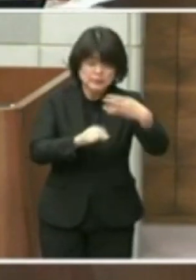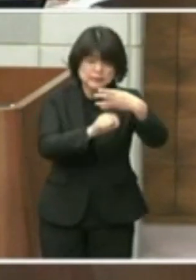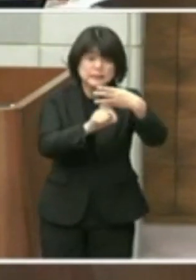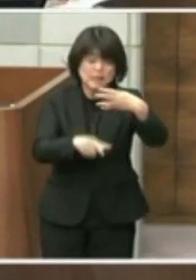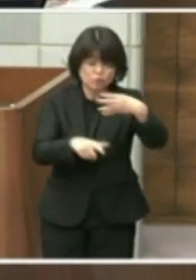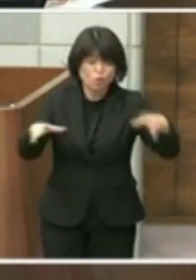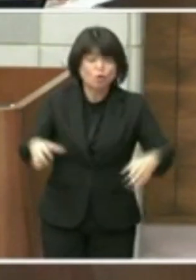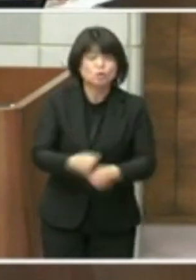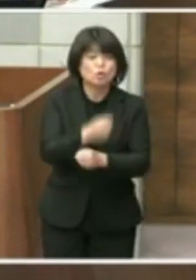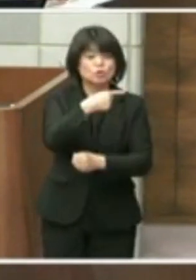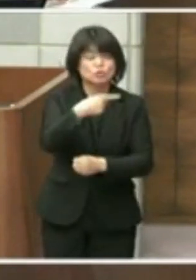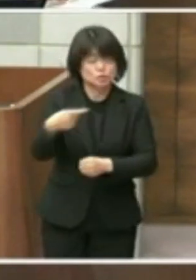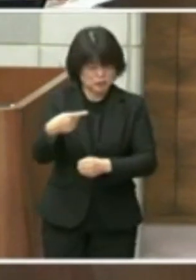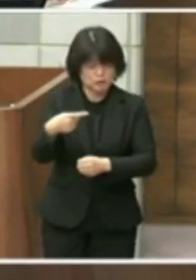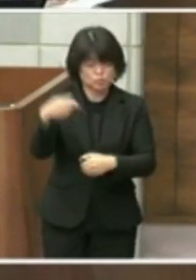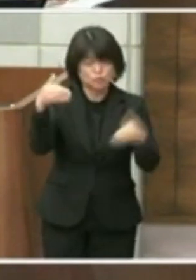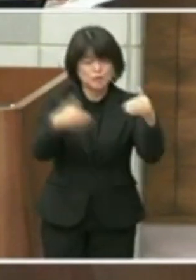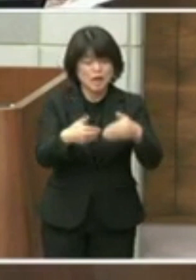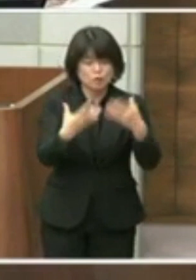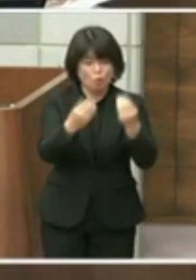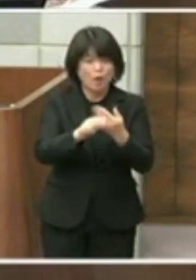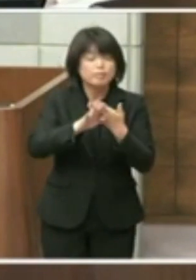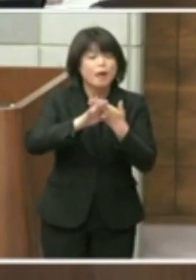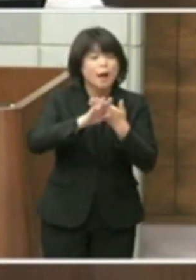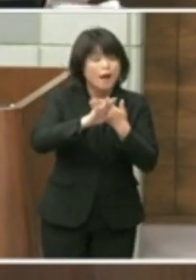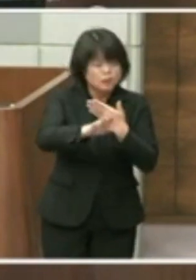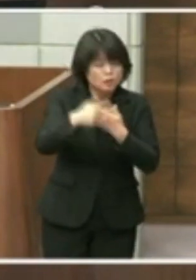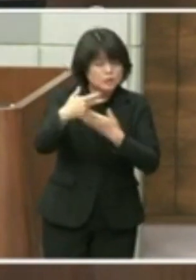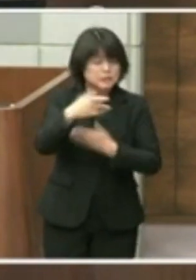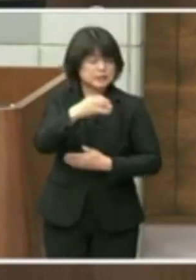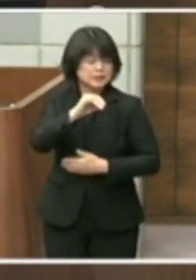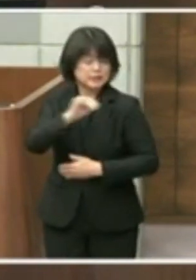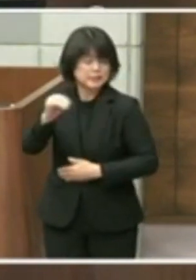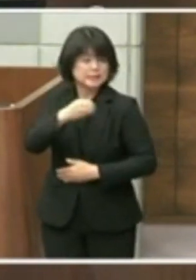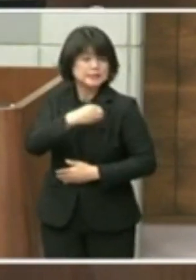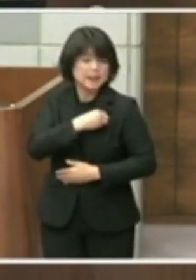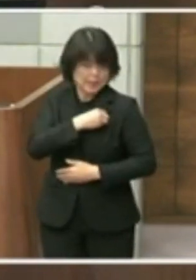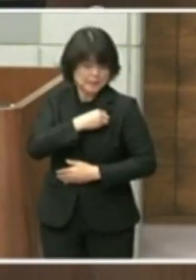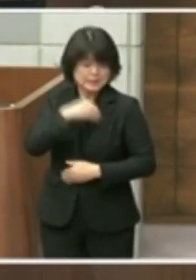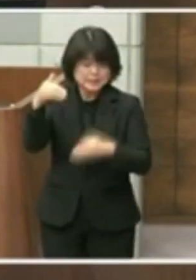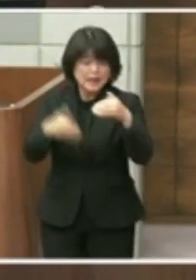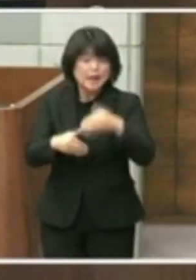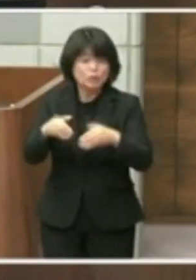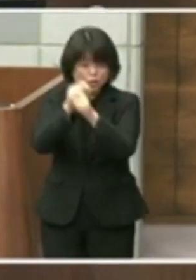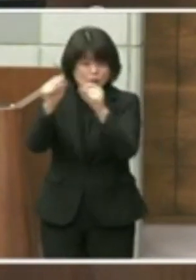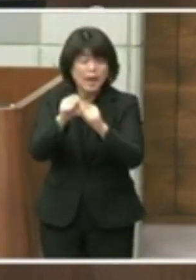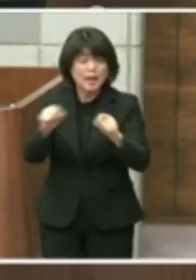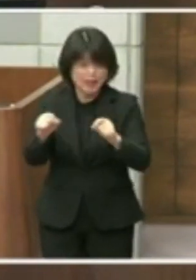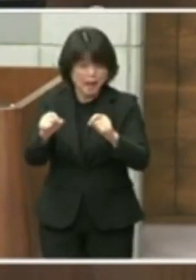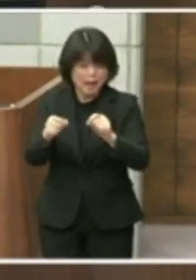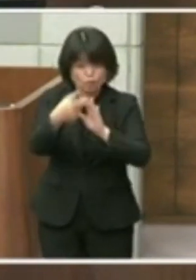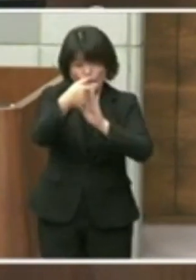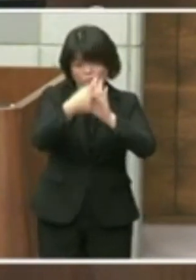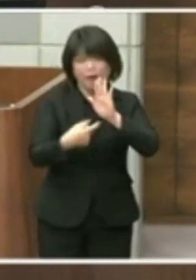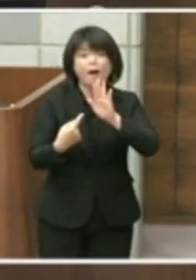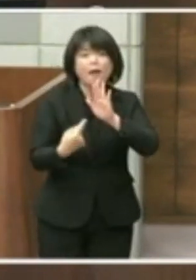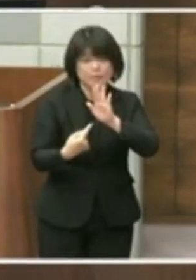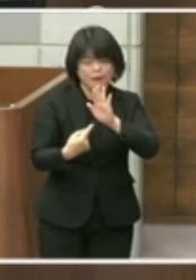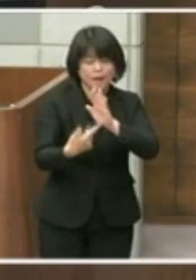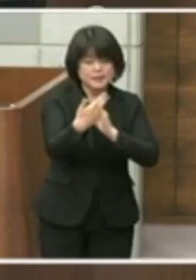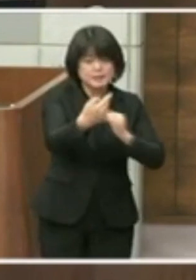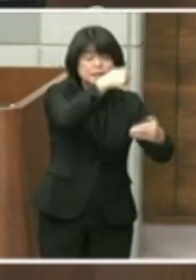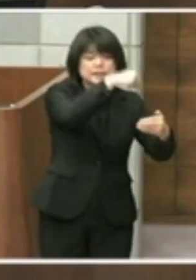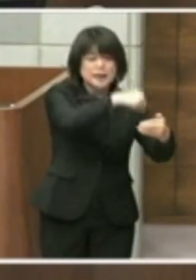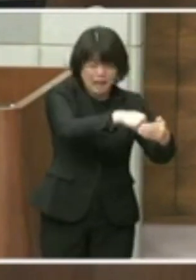統一地方選挙後に、市議会議員選挙結果についてと題する文書が、市内